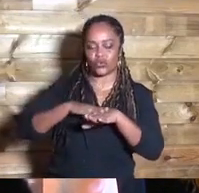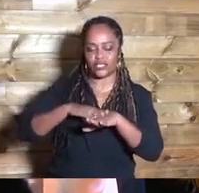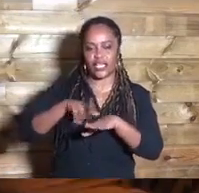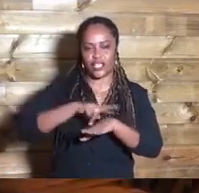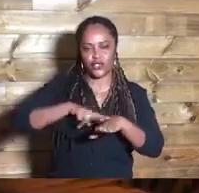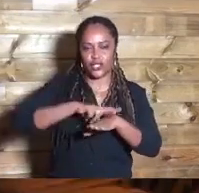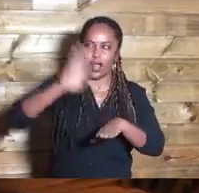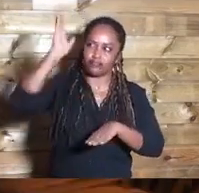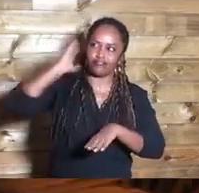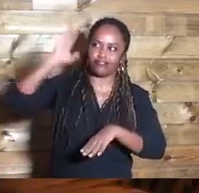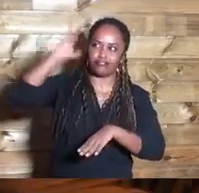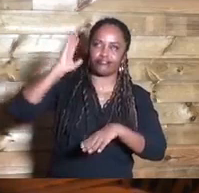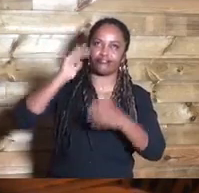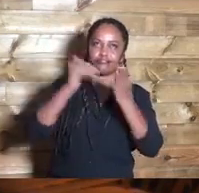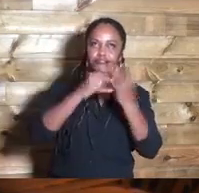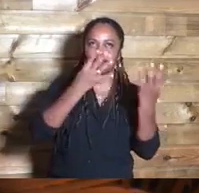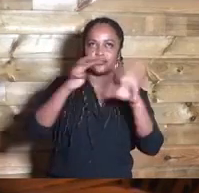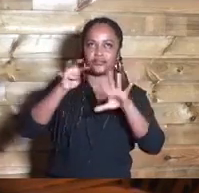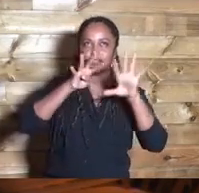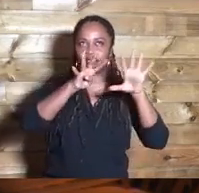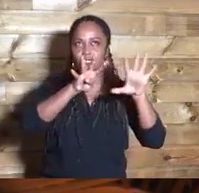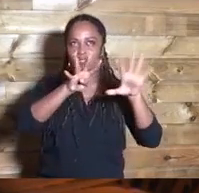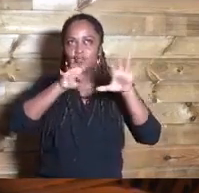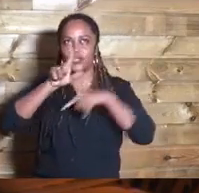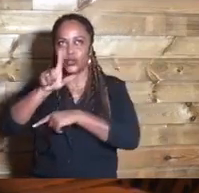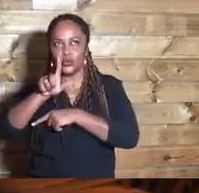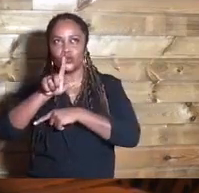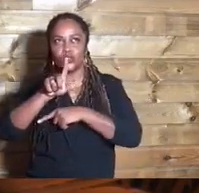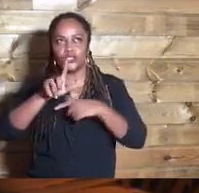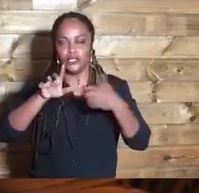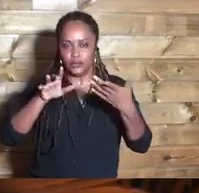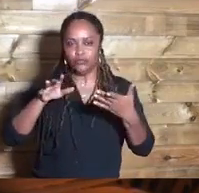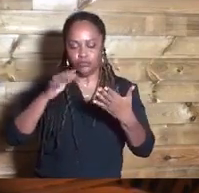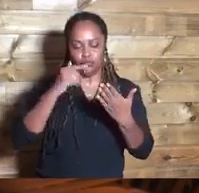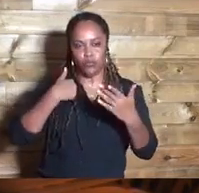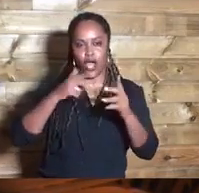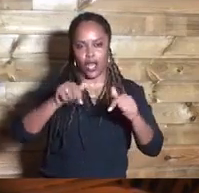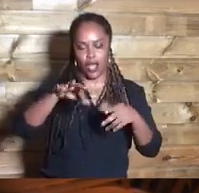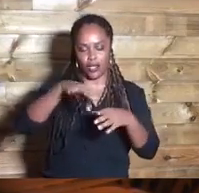92-93. Sur liste à grand coup de main, en t'es élu. Et